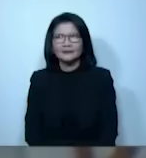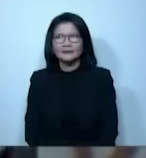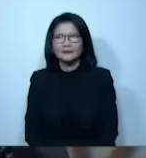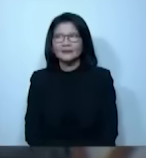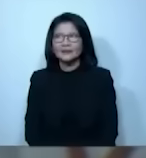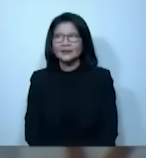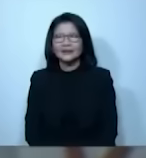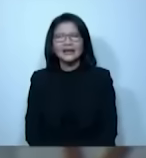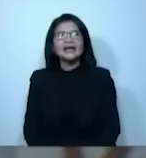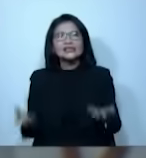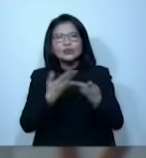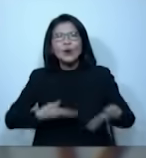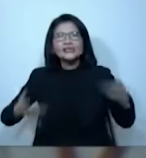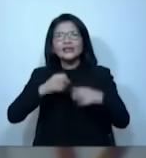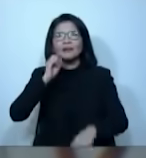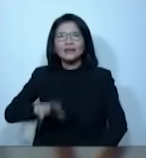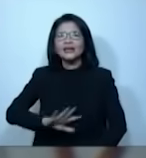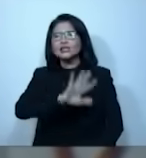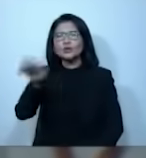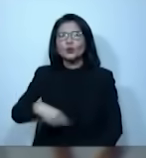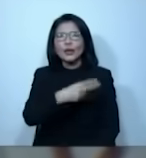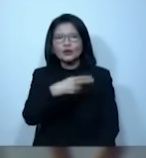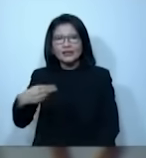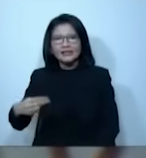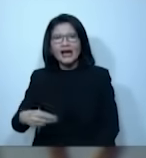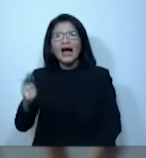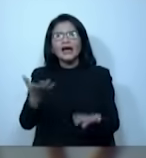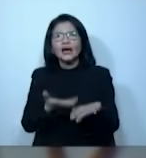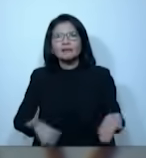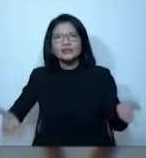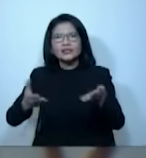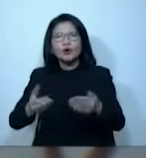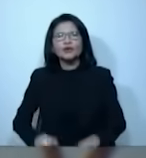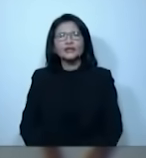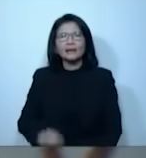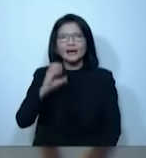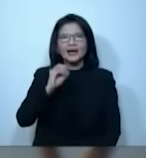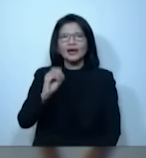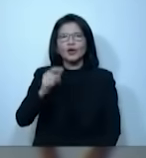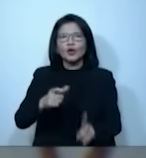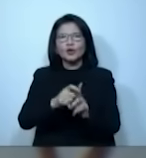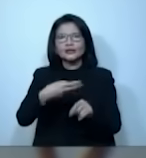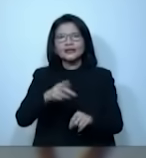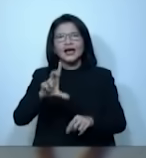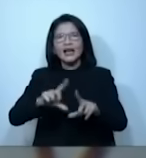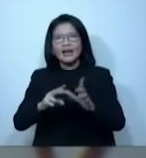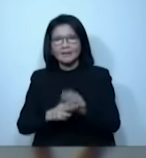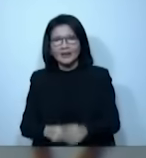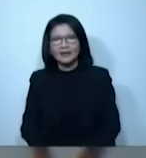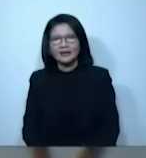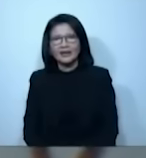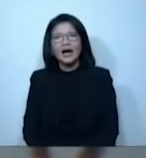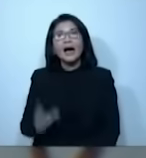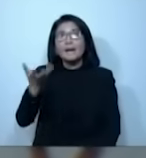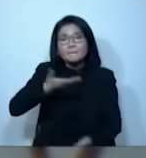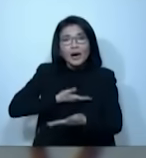ini menyebalkan di seluruh Indonesia kita menghadapi fenomena ordal mau ikut kesebelasan ada ordalnya